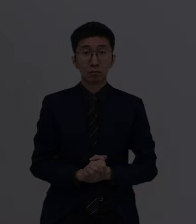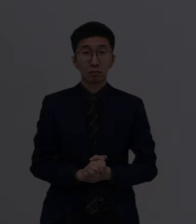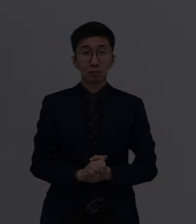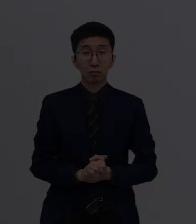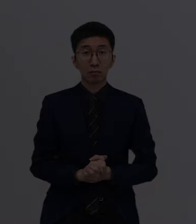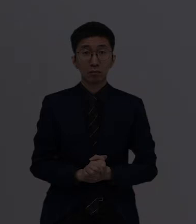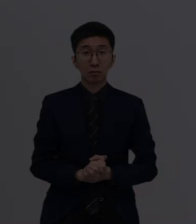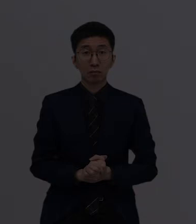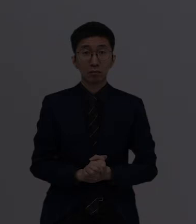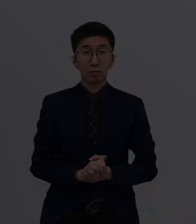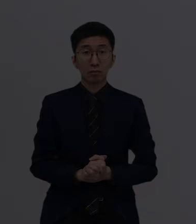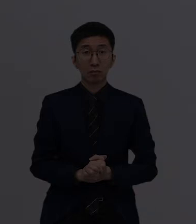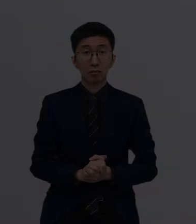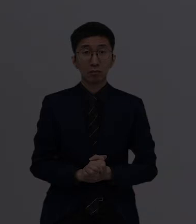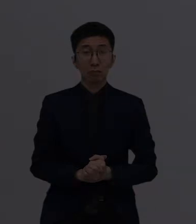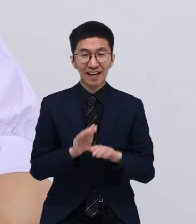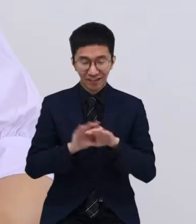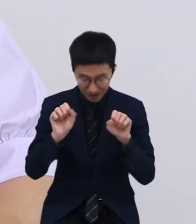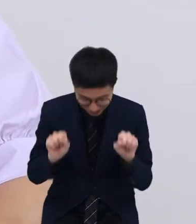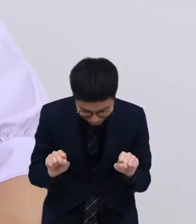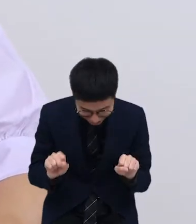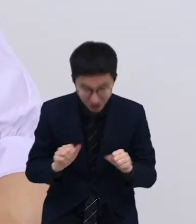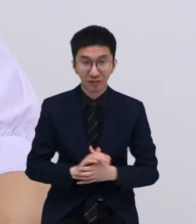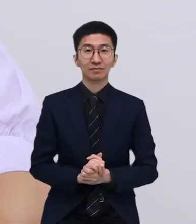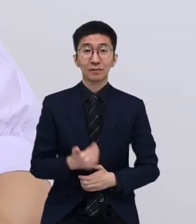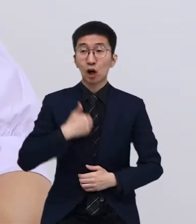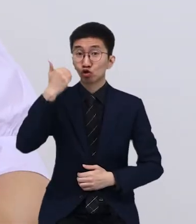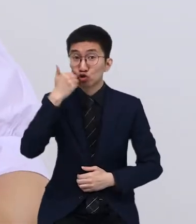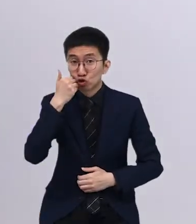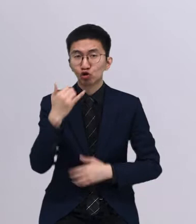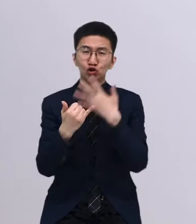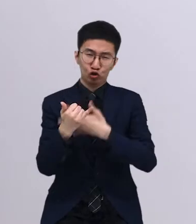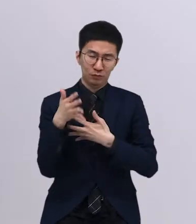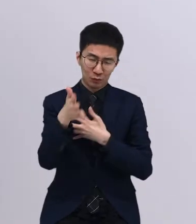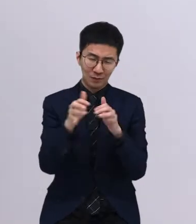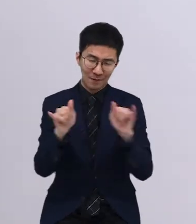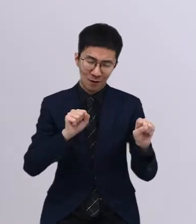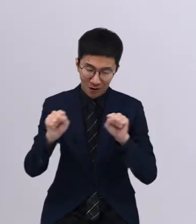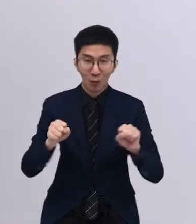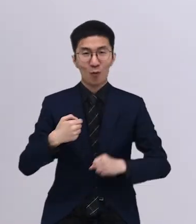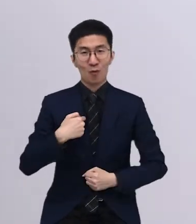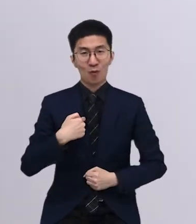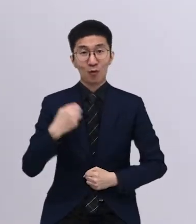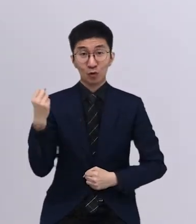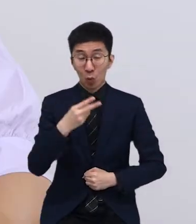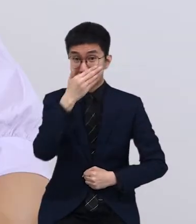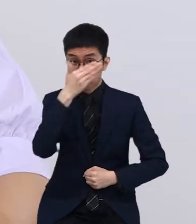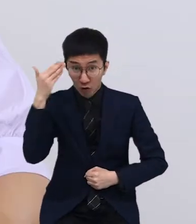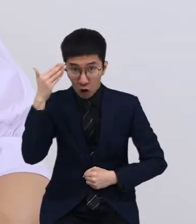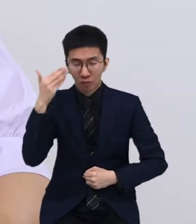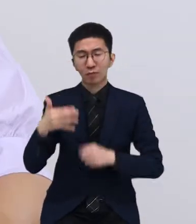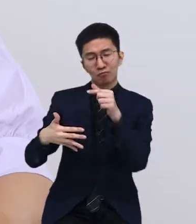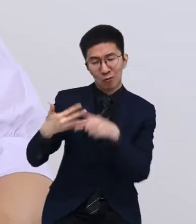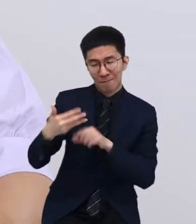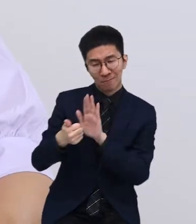간단하게 자기소개 부탁드릴게요. 안녕하세요. 저는 유튜브 크리에이터로 활동하고 있고 지금